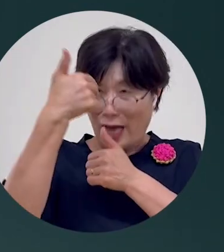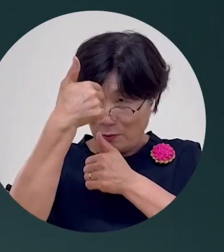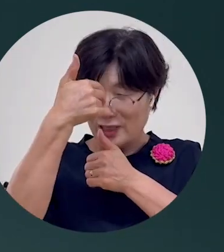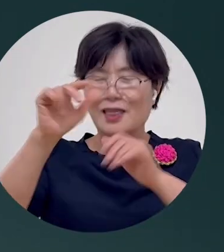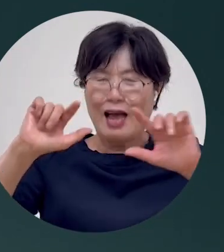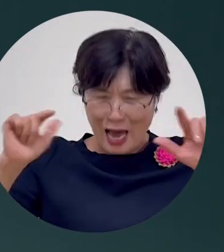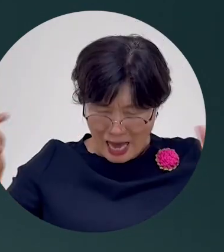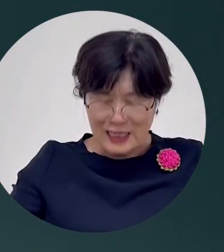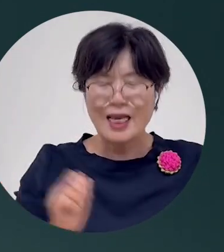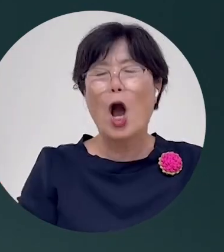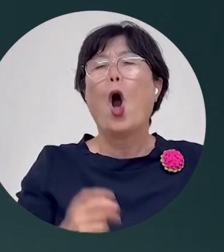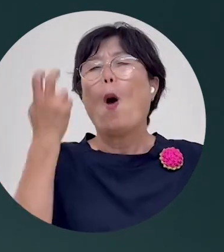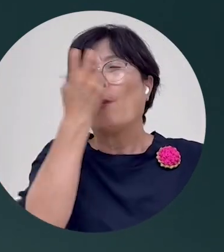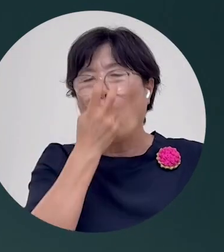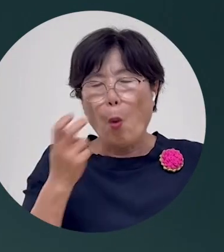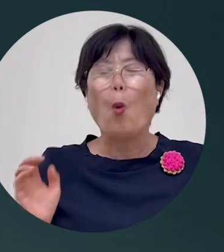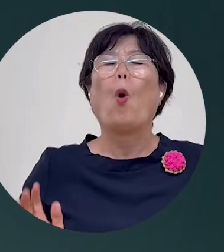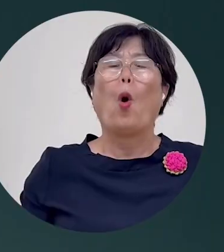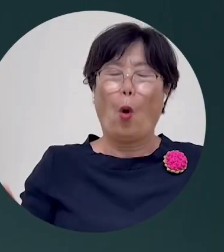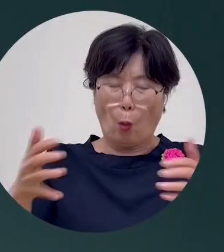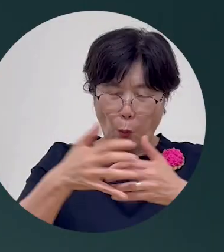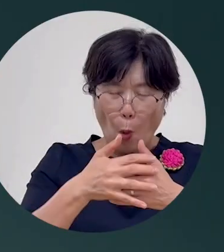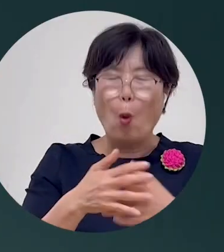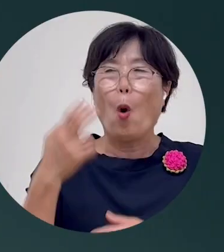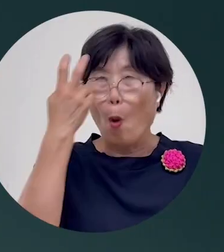아닙니다. 보호의 눈입니다.